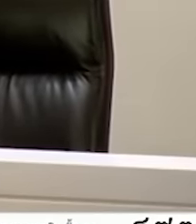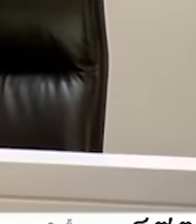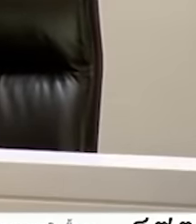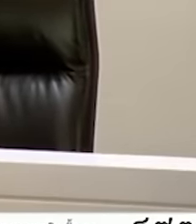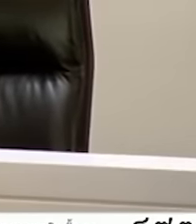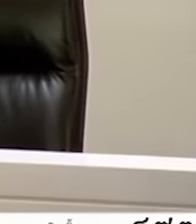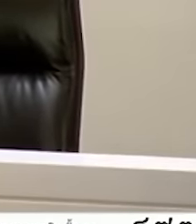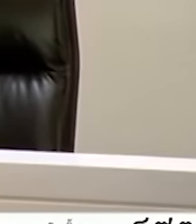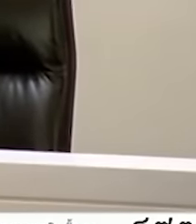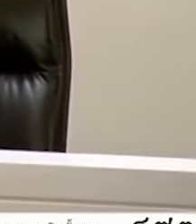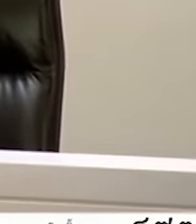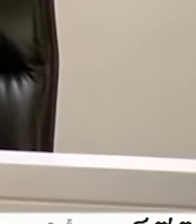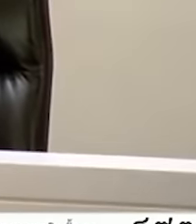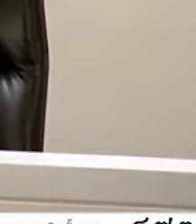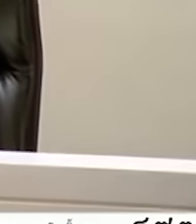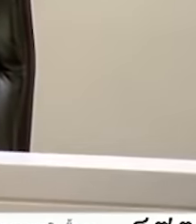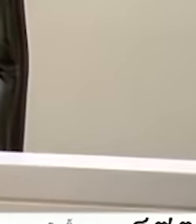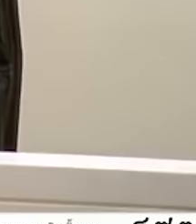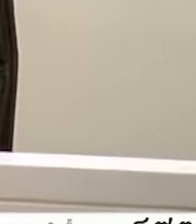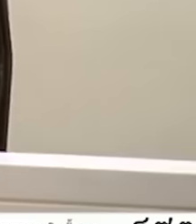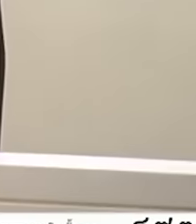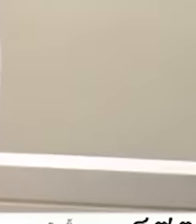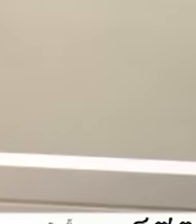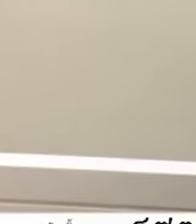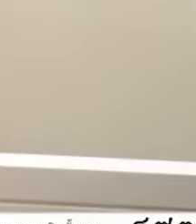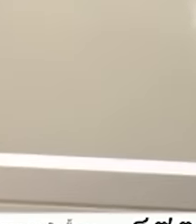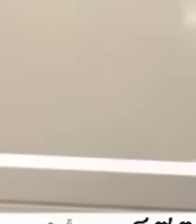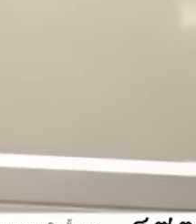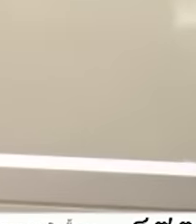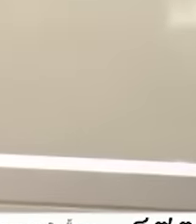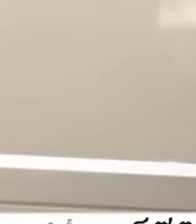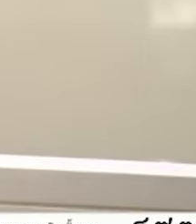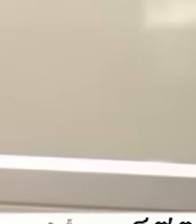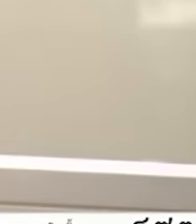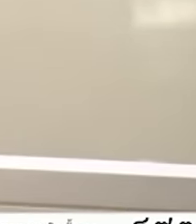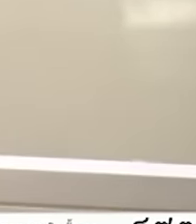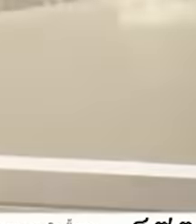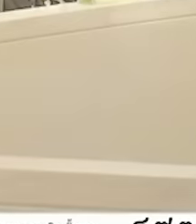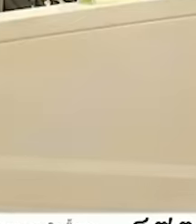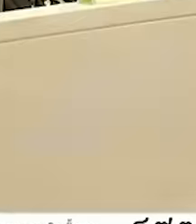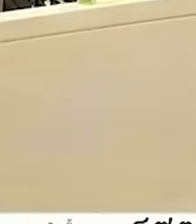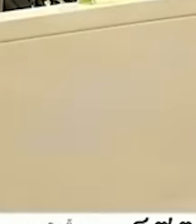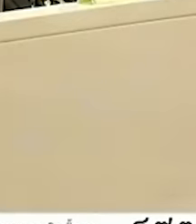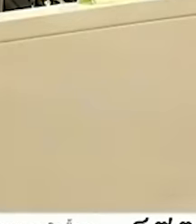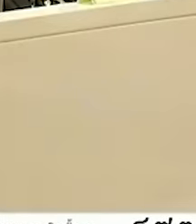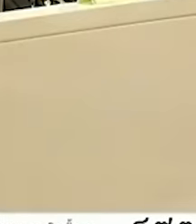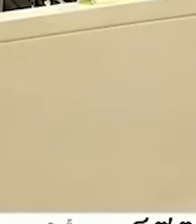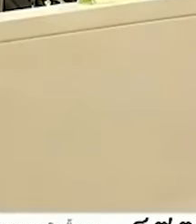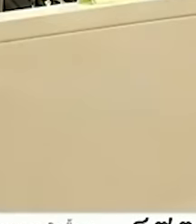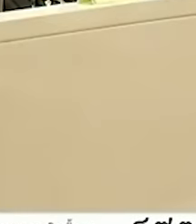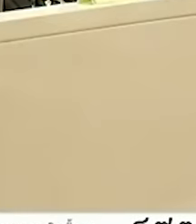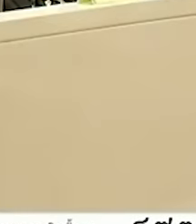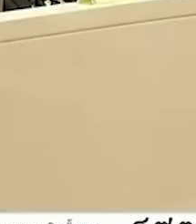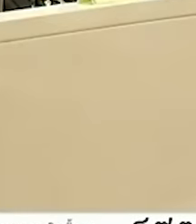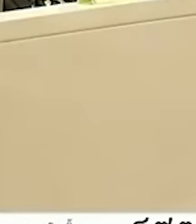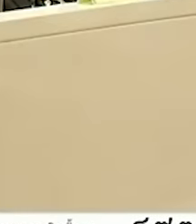ที่ภาพคุณผู้ชมเห็นอยู่ในขณะนี้ก็คือคณะกรรมการตรวจนับคะแนนค่ะอยู่ด้านหน้านะคะในห้องประชุมสภาผู้